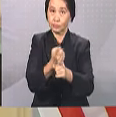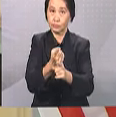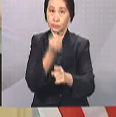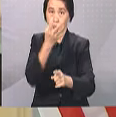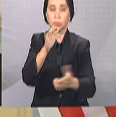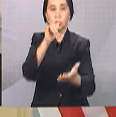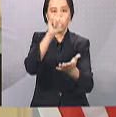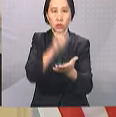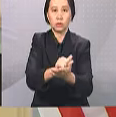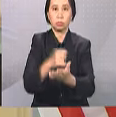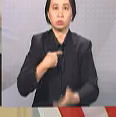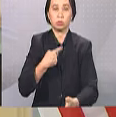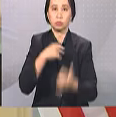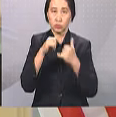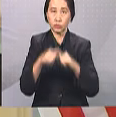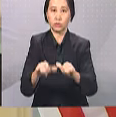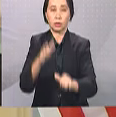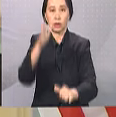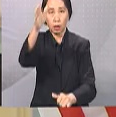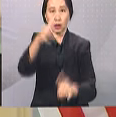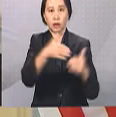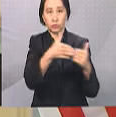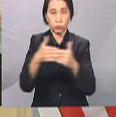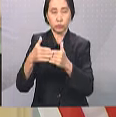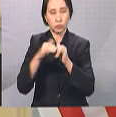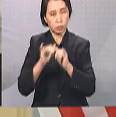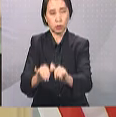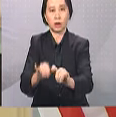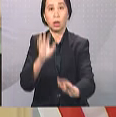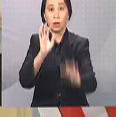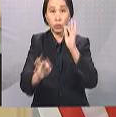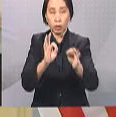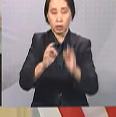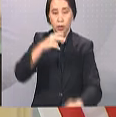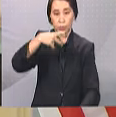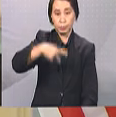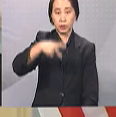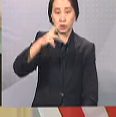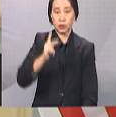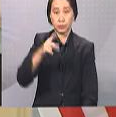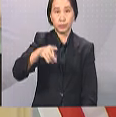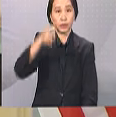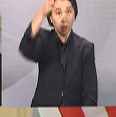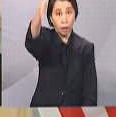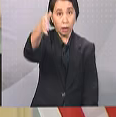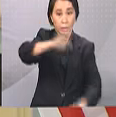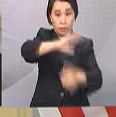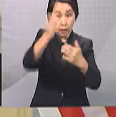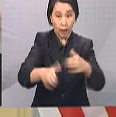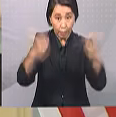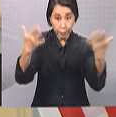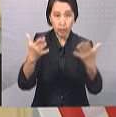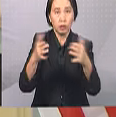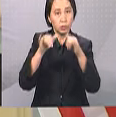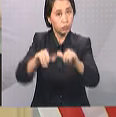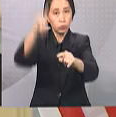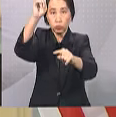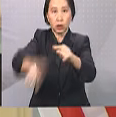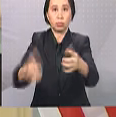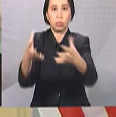salah satu perkara yang kita masih lagi akan terus kekalkan walaupun PKP ditamatkan. Jadi